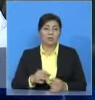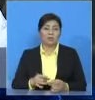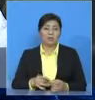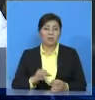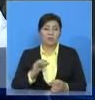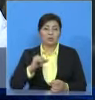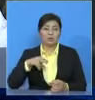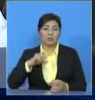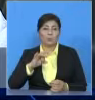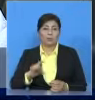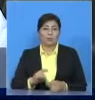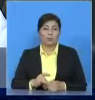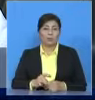Супер,